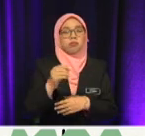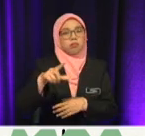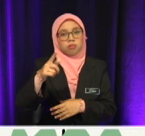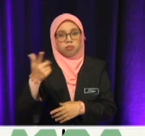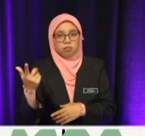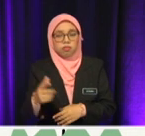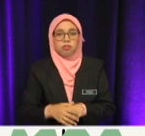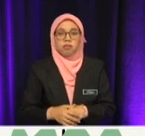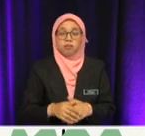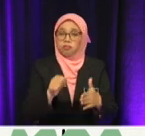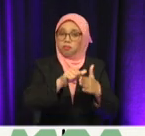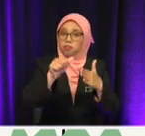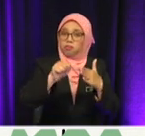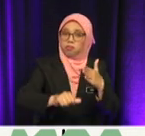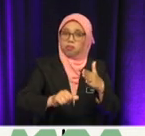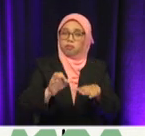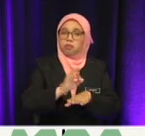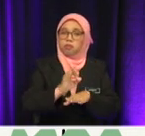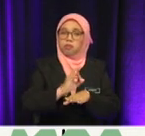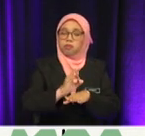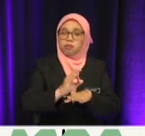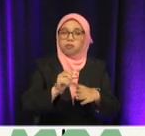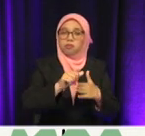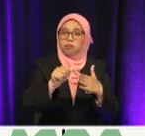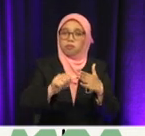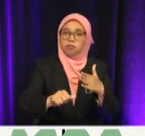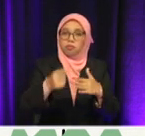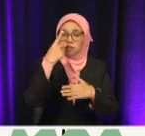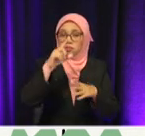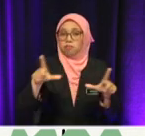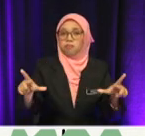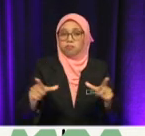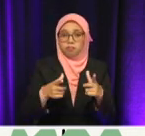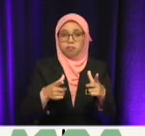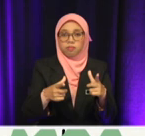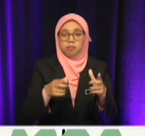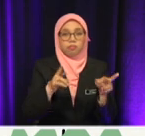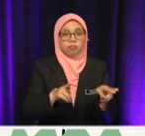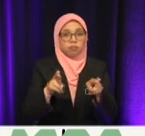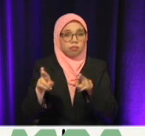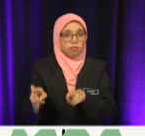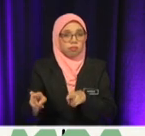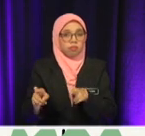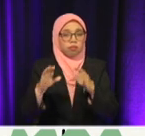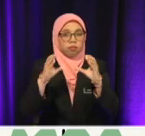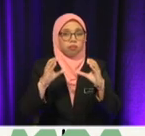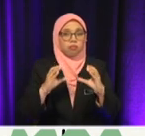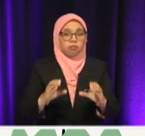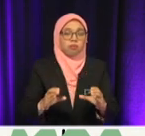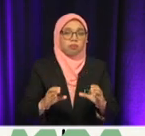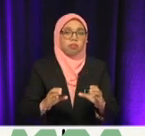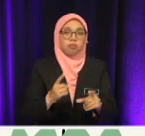yang terakhir, fungsi yang terakhir rekod ni ialah untuk melaksanakan perancangan secara efektif dan